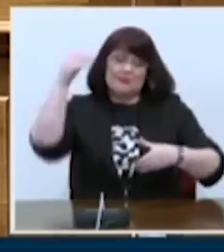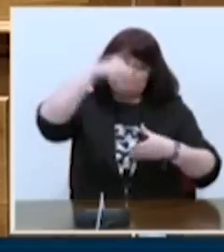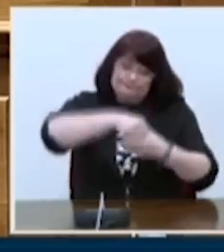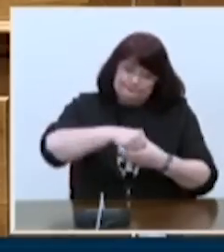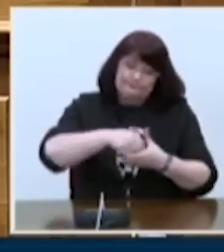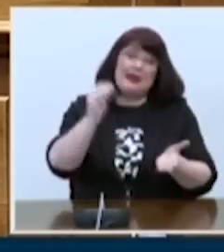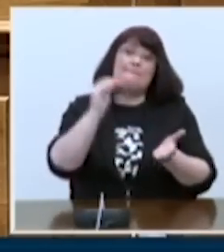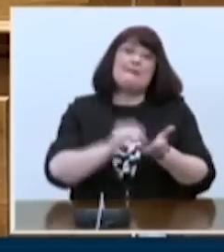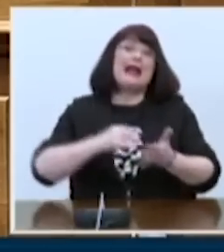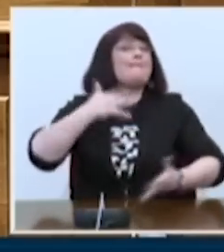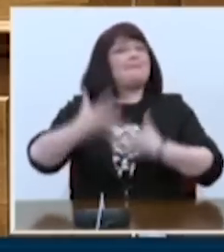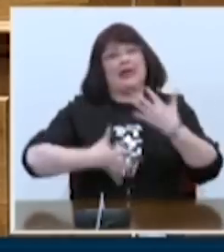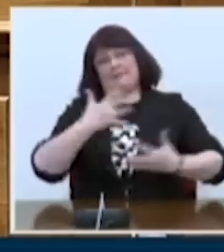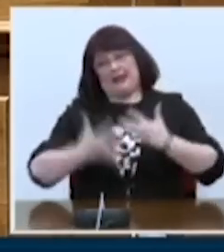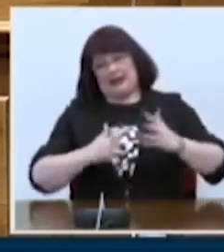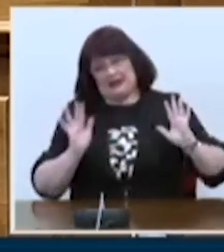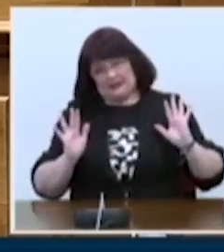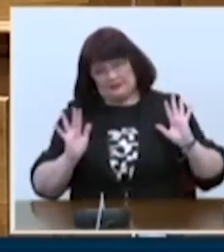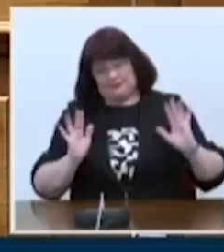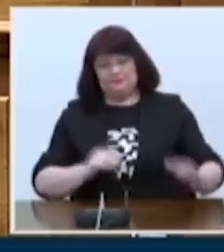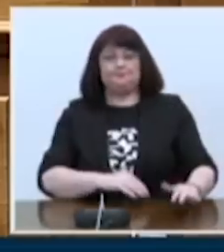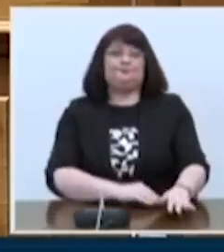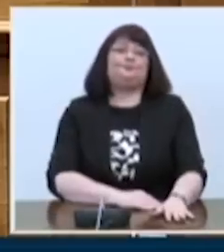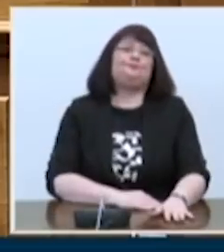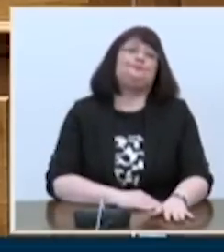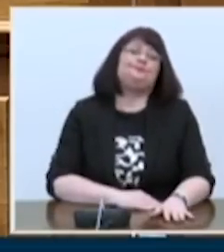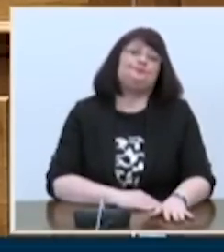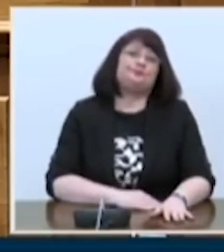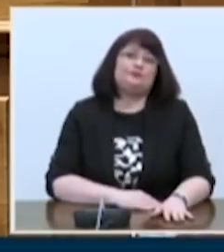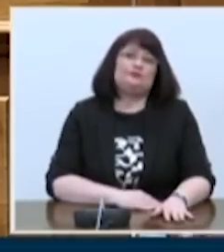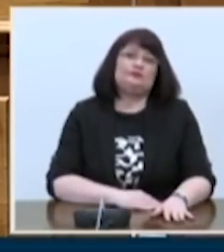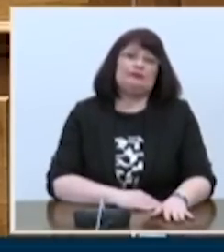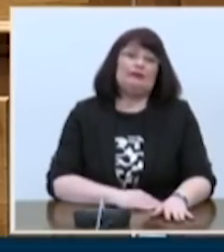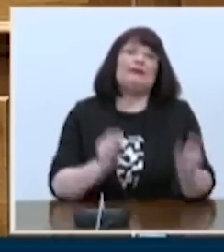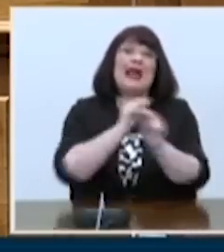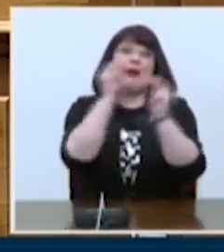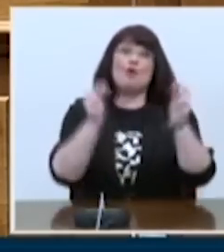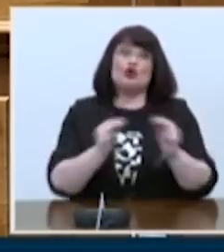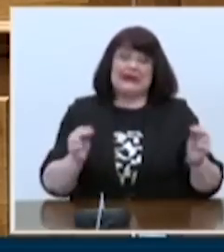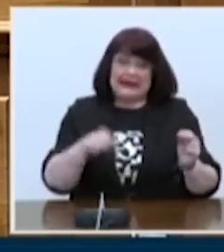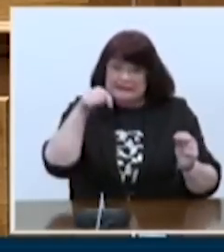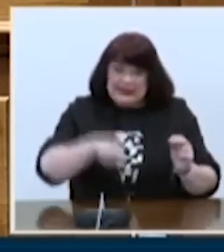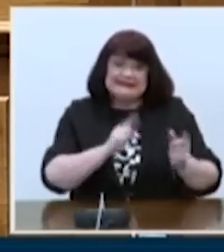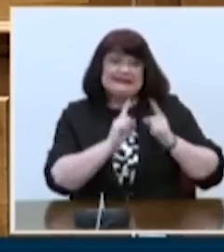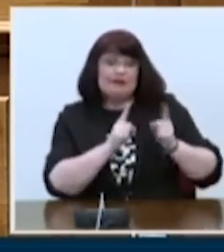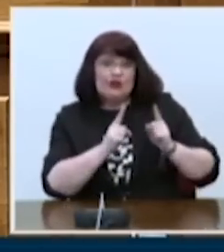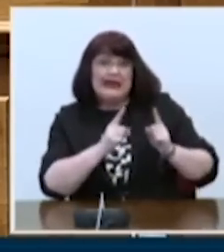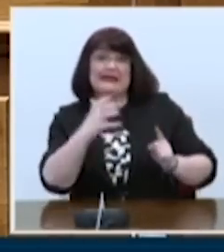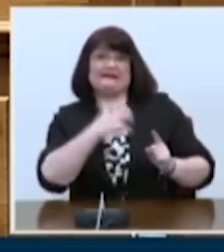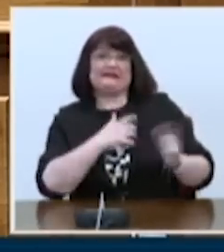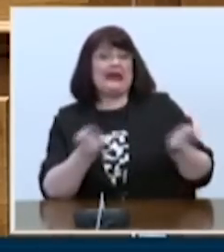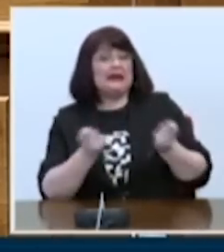πολύ μεγάλες περιπέτειες. Απότοκο αυτής της στρατηγικής είναι και η σημερινή συμφωνία. Από αυτή την